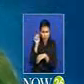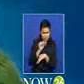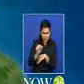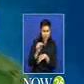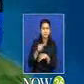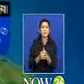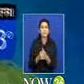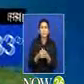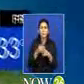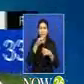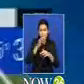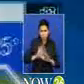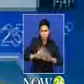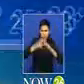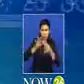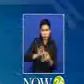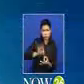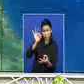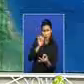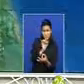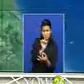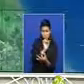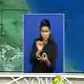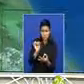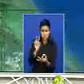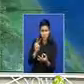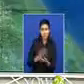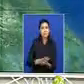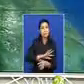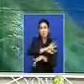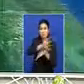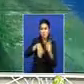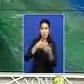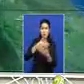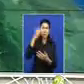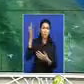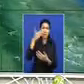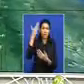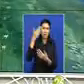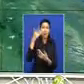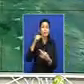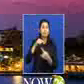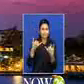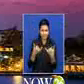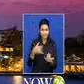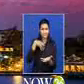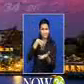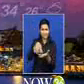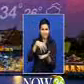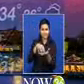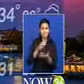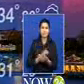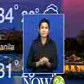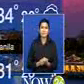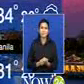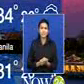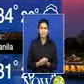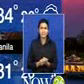ของพื้นที่ทะเลมีคลื่นสูง 1-2 เมตรนะครับทั้งหมดเป็นการตรวจสอบสภาพอากาศในดินน้ำลมฟ้าพยากรณ์ครับ